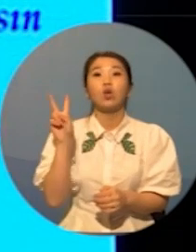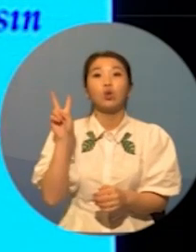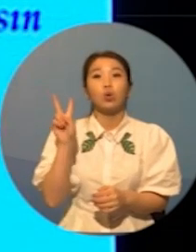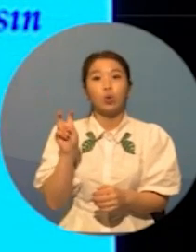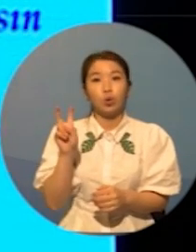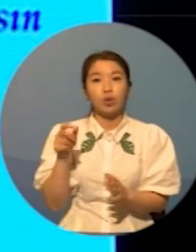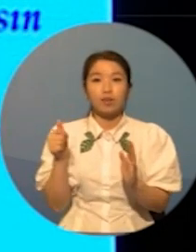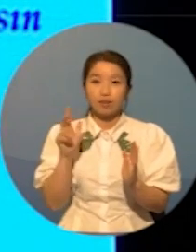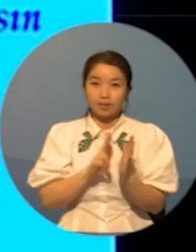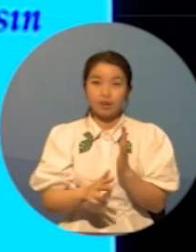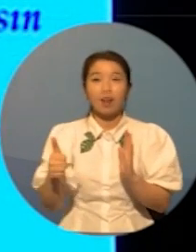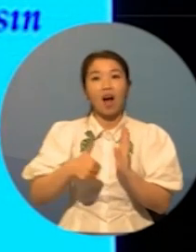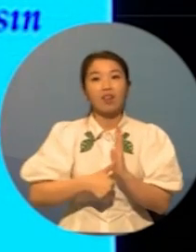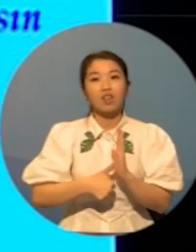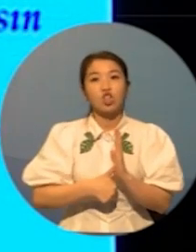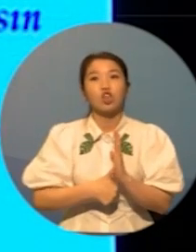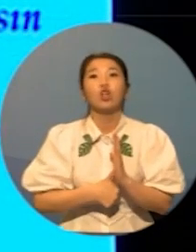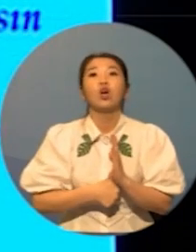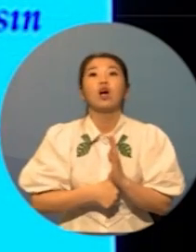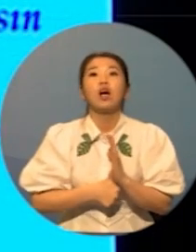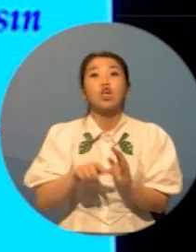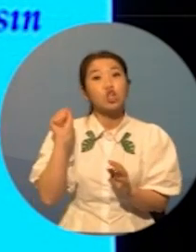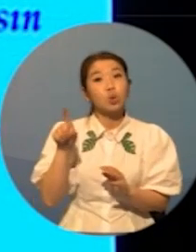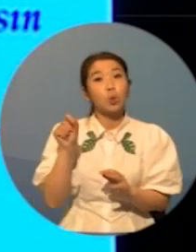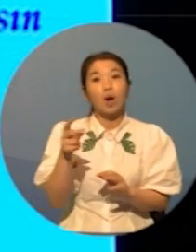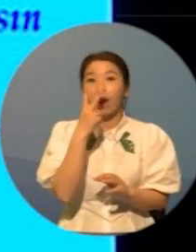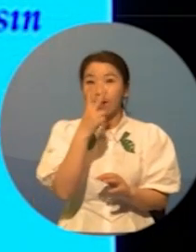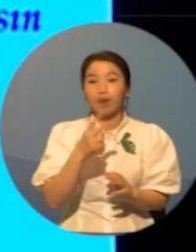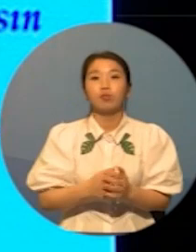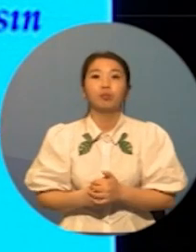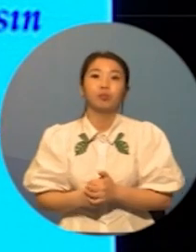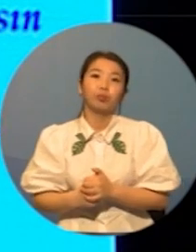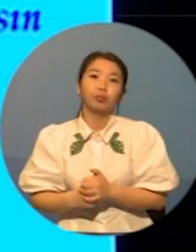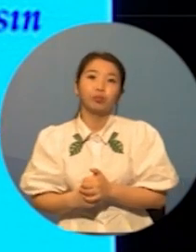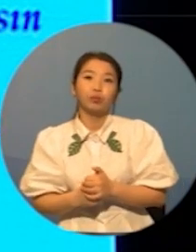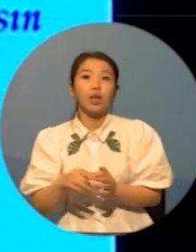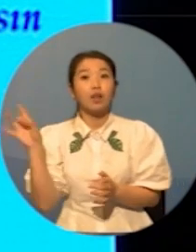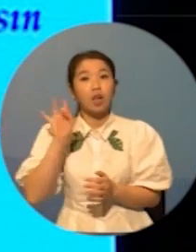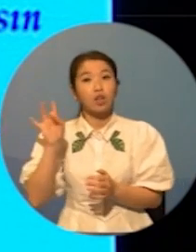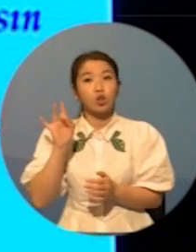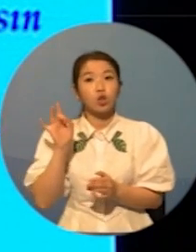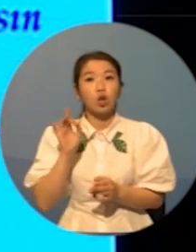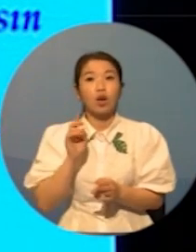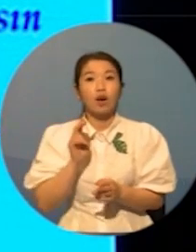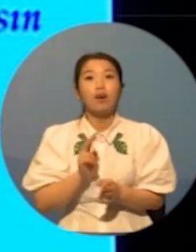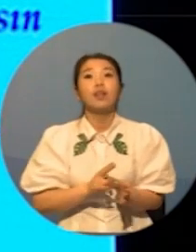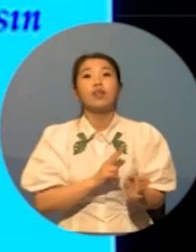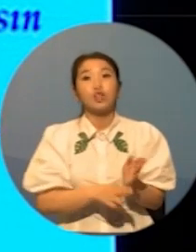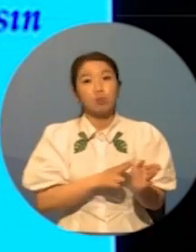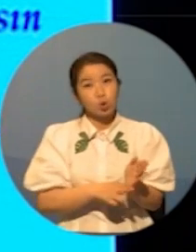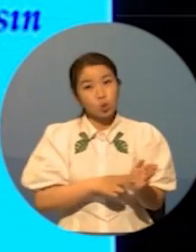Сабақлығыңыздағы 286-шы шынығыға дыққатымызды аударамыз. Республикада темір жол,